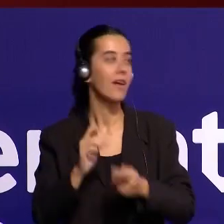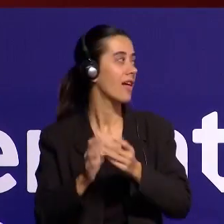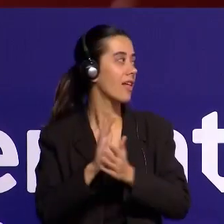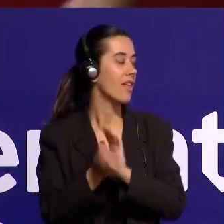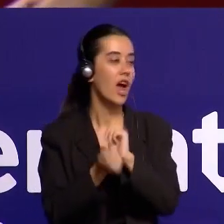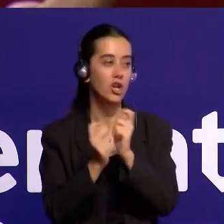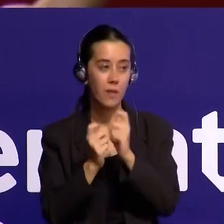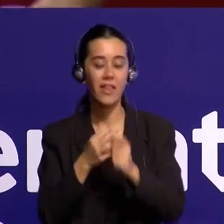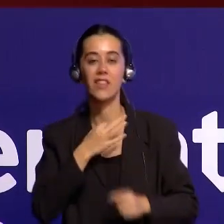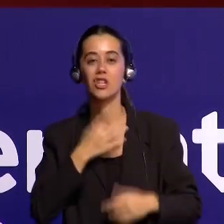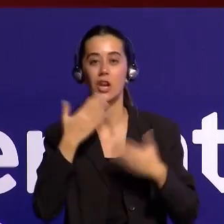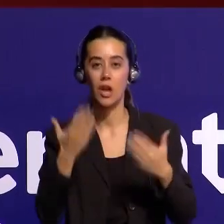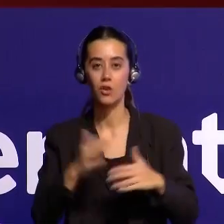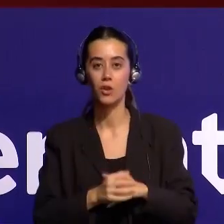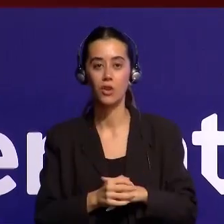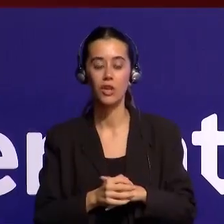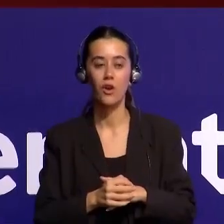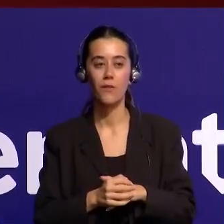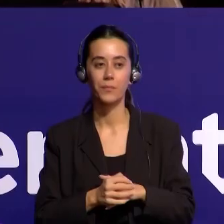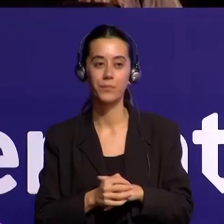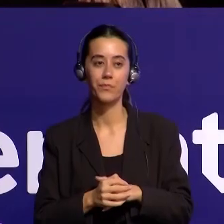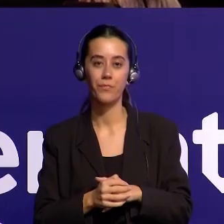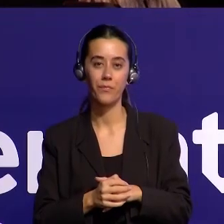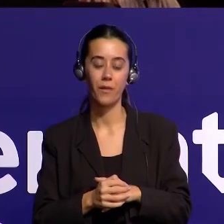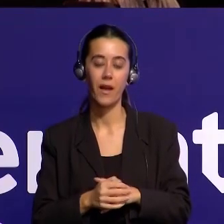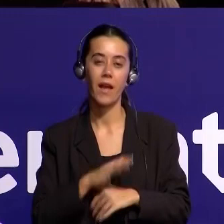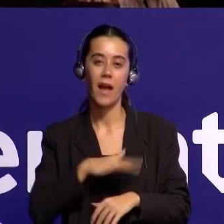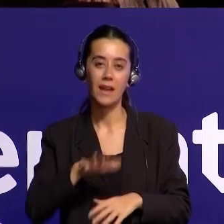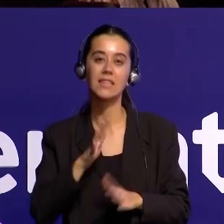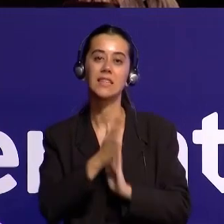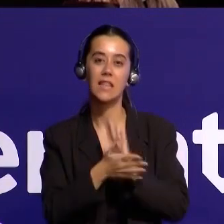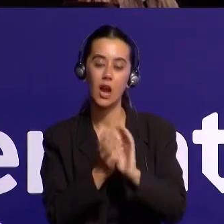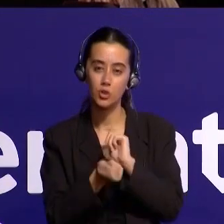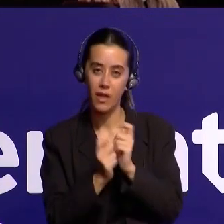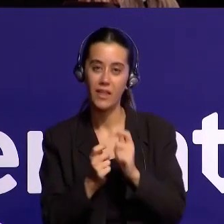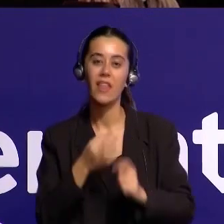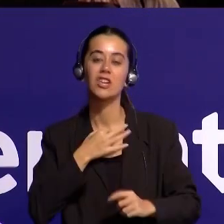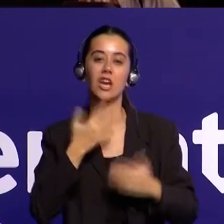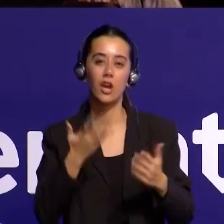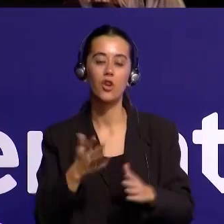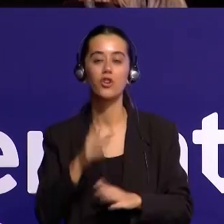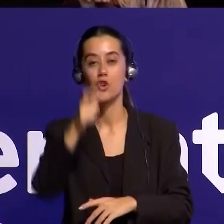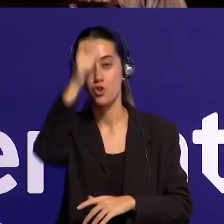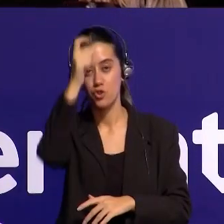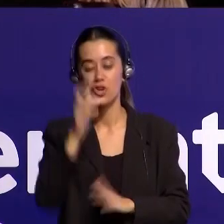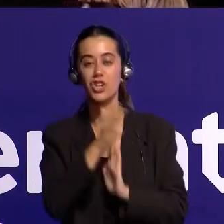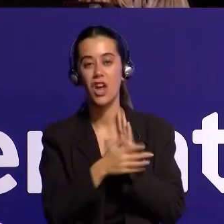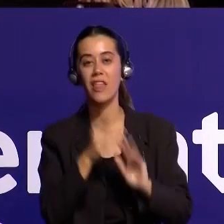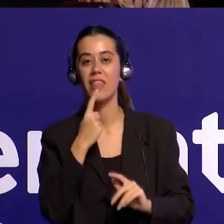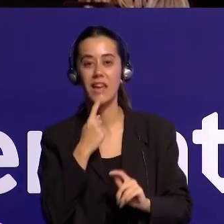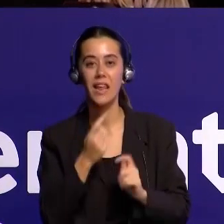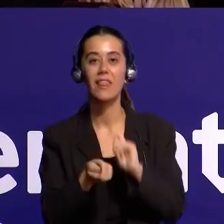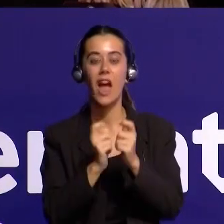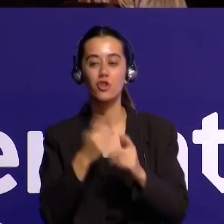da teşekkür ediyoruz. Seray Okan ve de Denizce Bey'e teşekkür ediyoruz. Ve tabii ki işaret dili tercümanımız